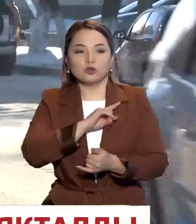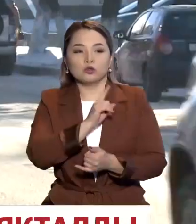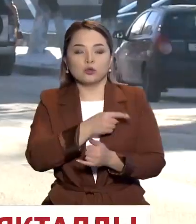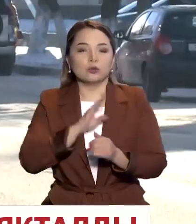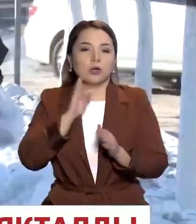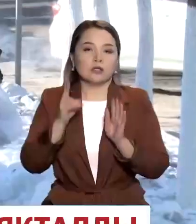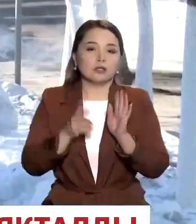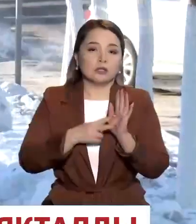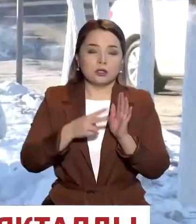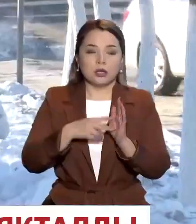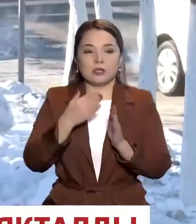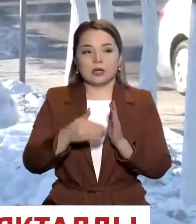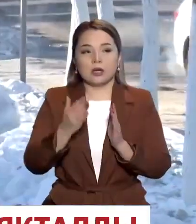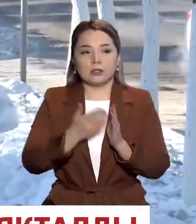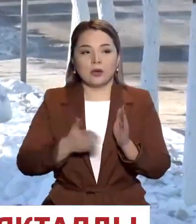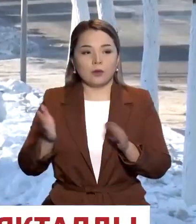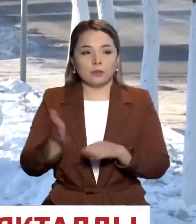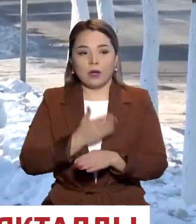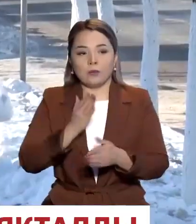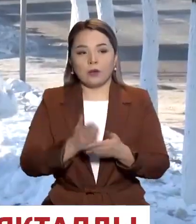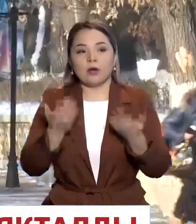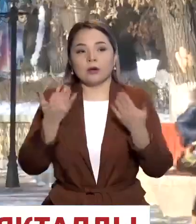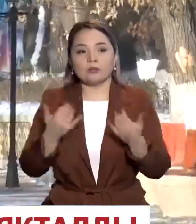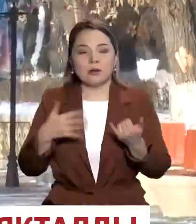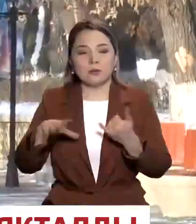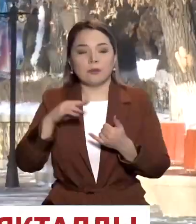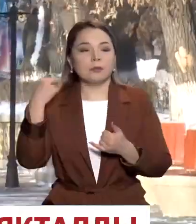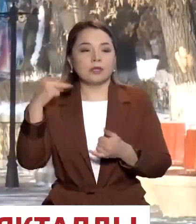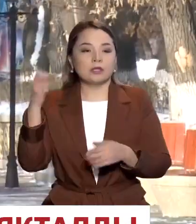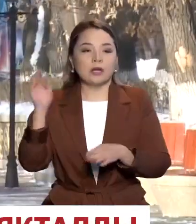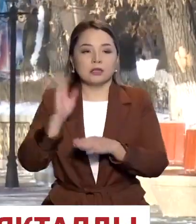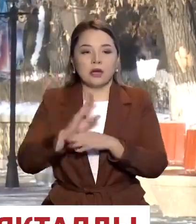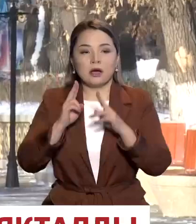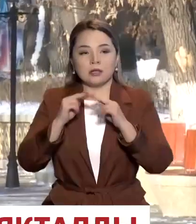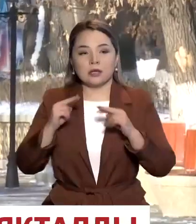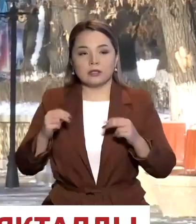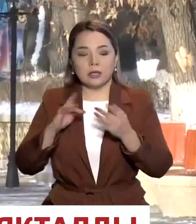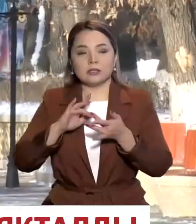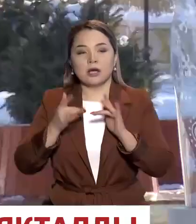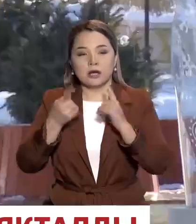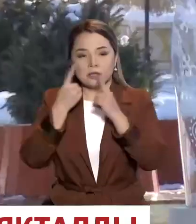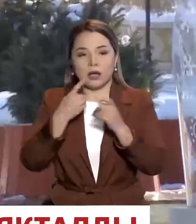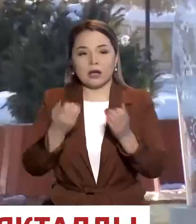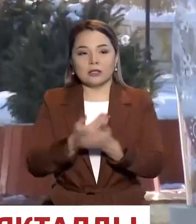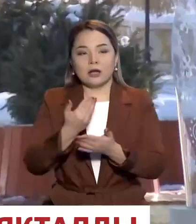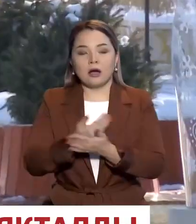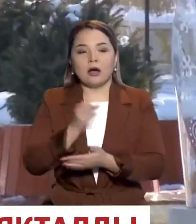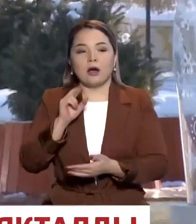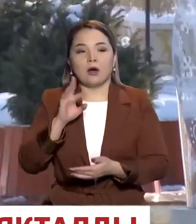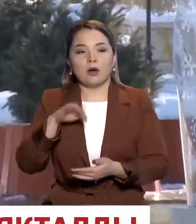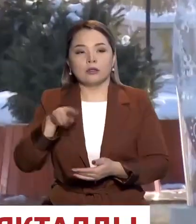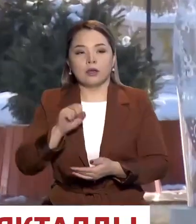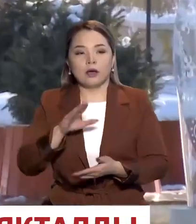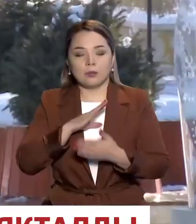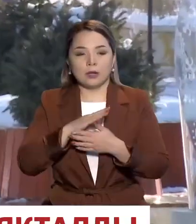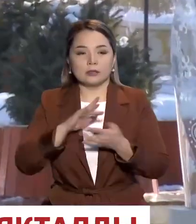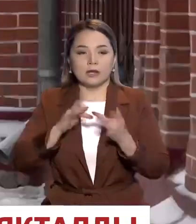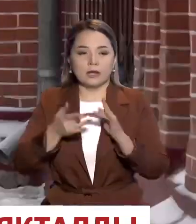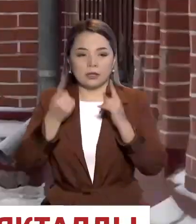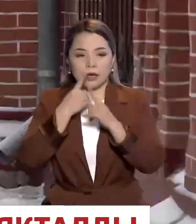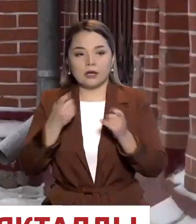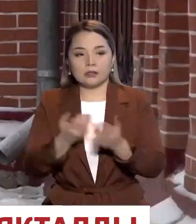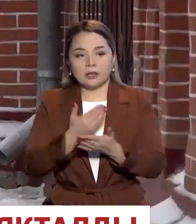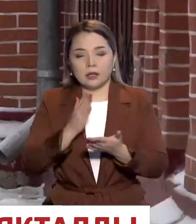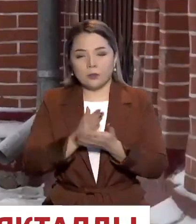сағат 7-ден бастап жойылды. Бұл жөніндегі президент жарлығы Ақорда сайтында жарияланды. Естеріңізге саламыз, елдегі жағдайға байланысты